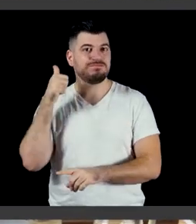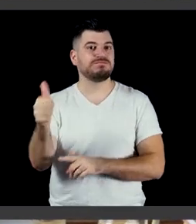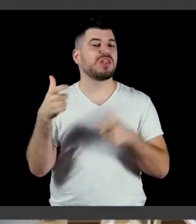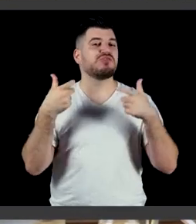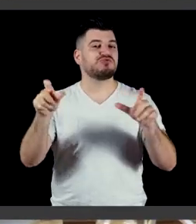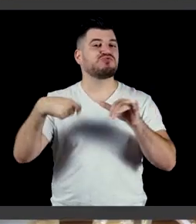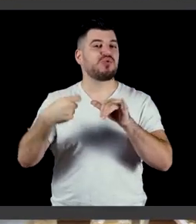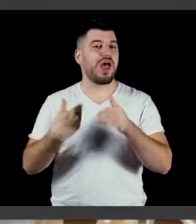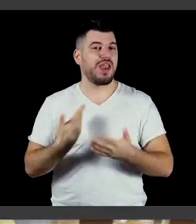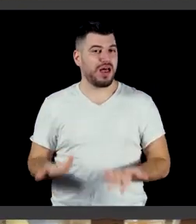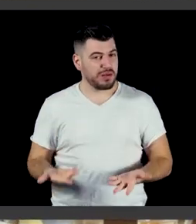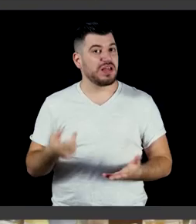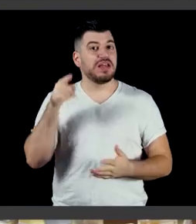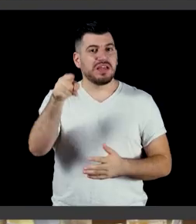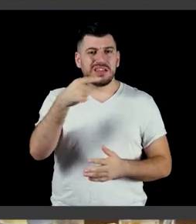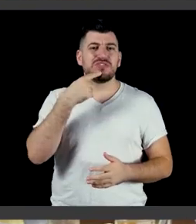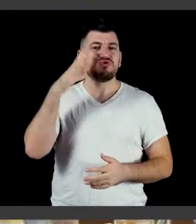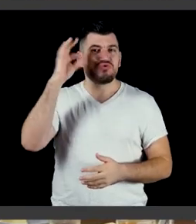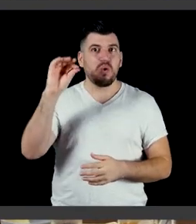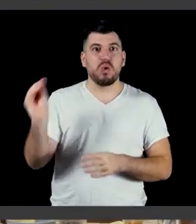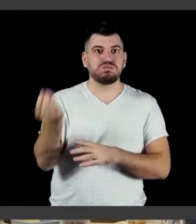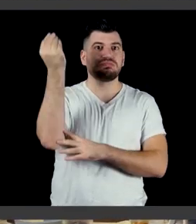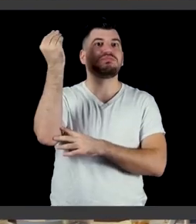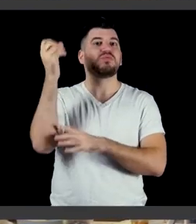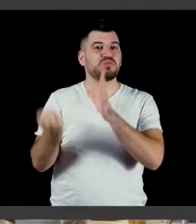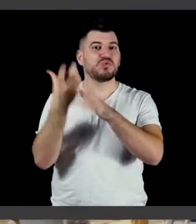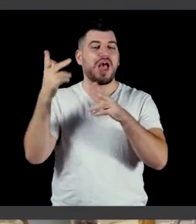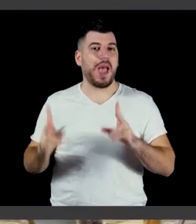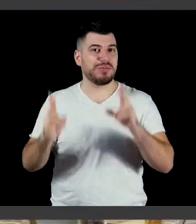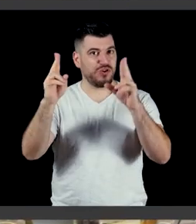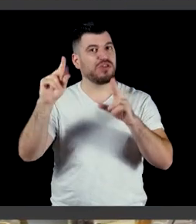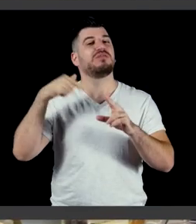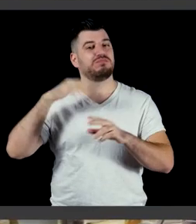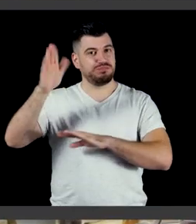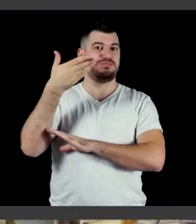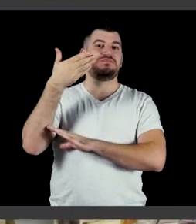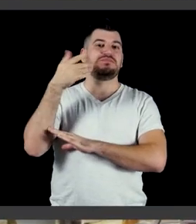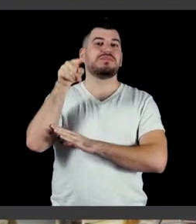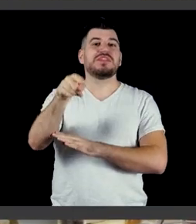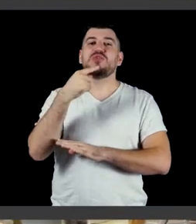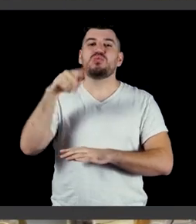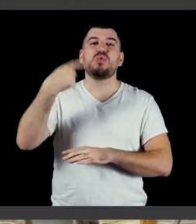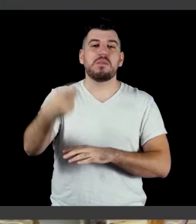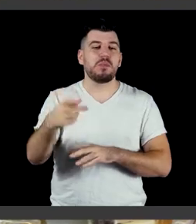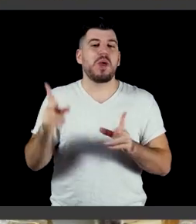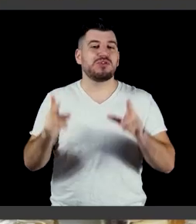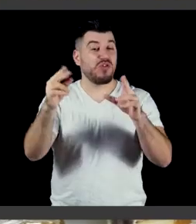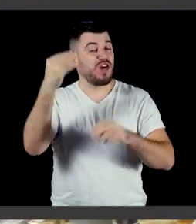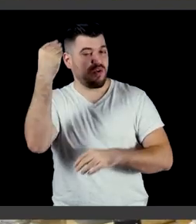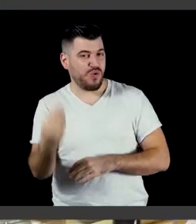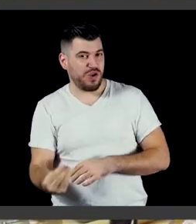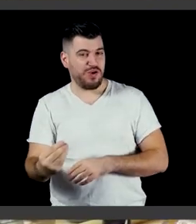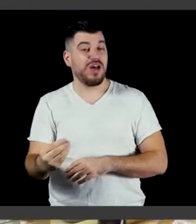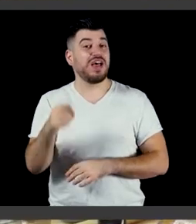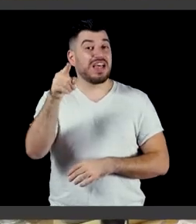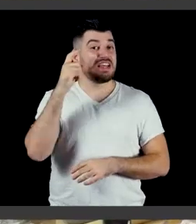κανάλι μας για να έχετε όλα τα νέα μας, να ξέρετε κάθε πότε βγάζουμε επεισόδιο. Το επόμενο επεισόδιο θα είναι επίσης πάρα πολύ ωραίο, πολύ εκλεπτισμένο. Να ξέρετε